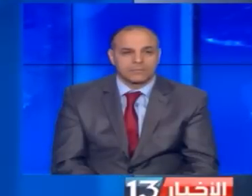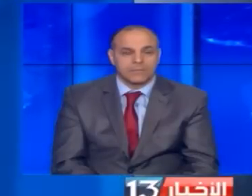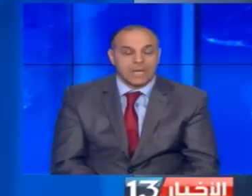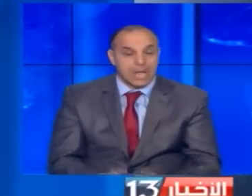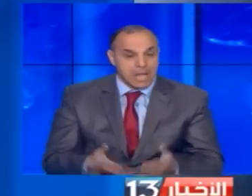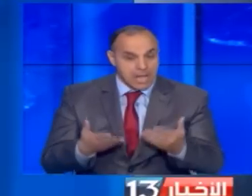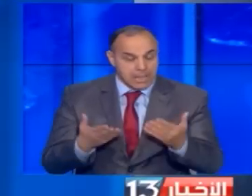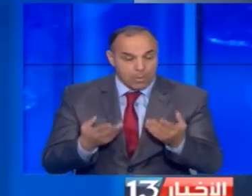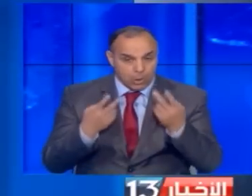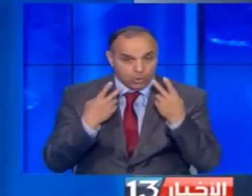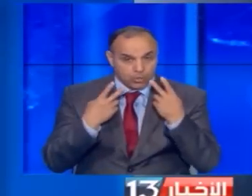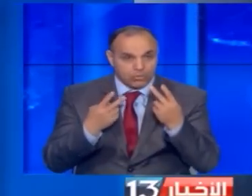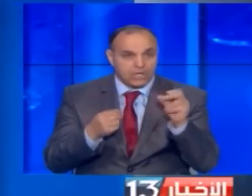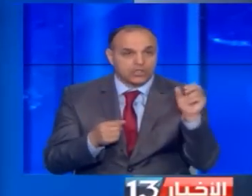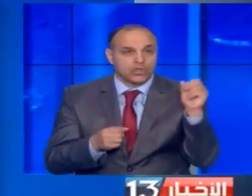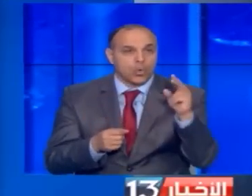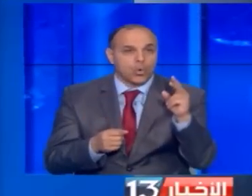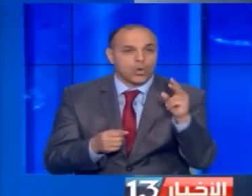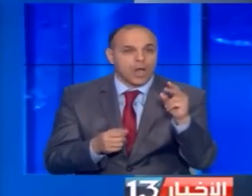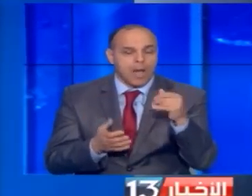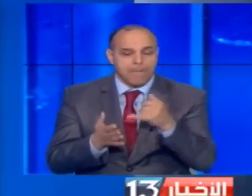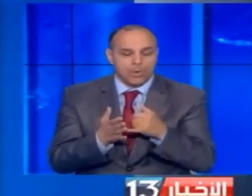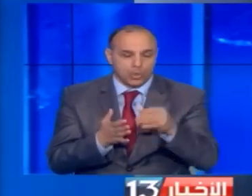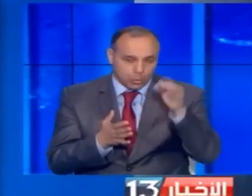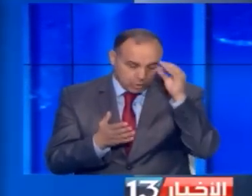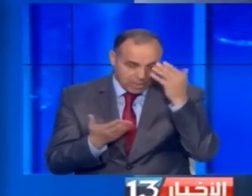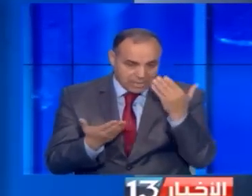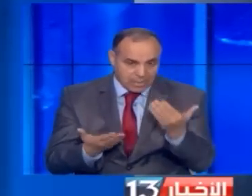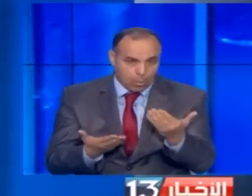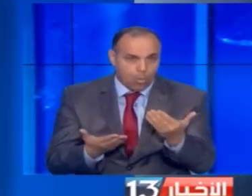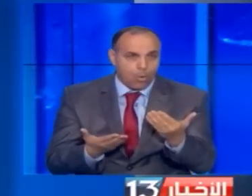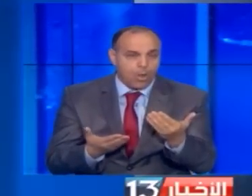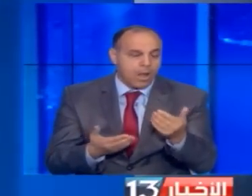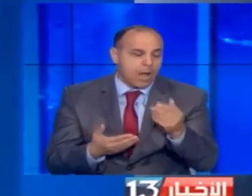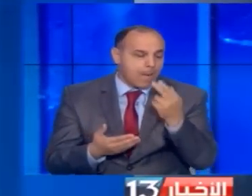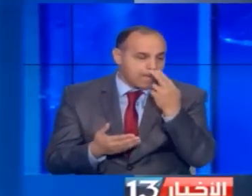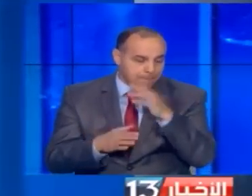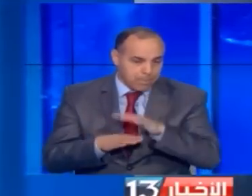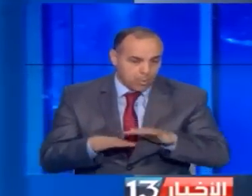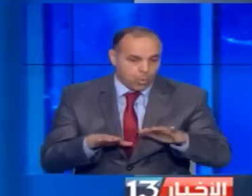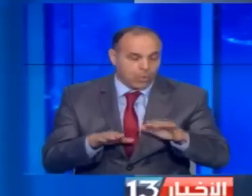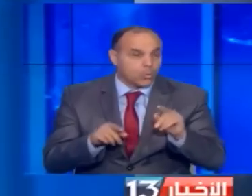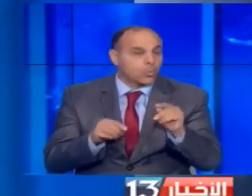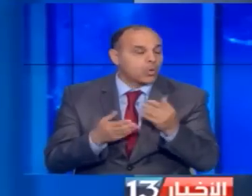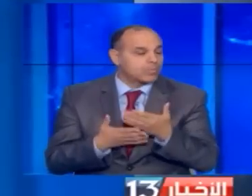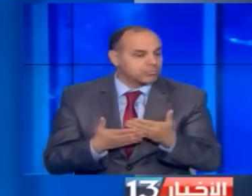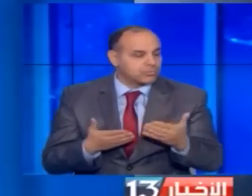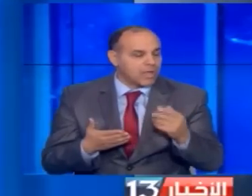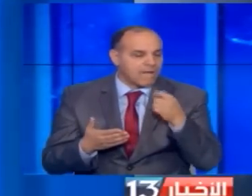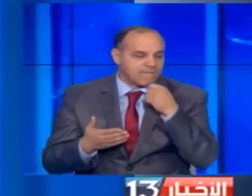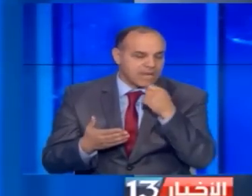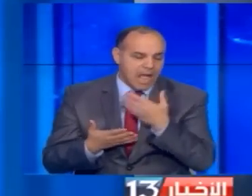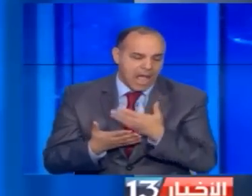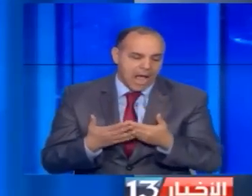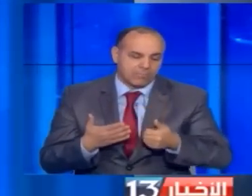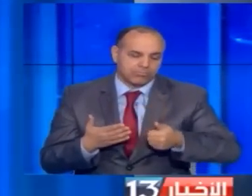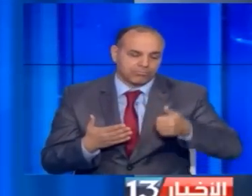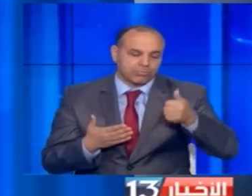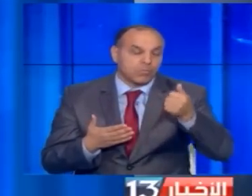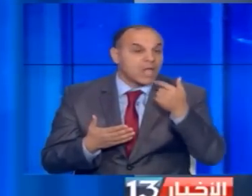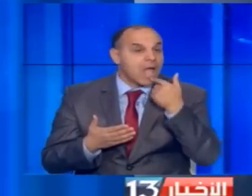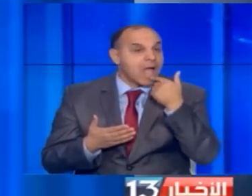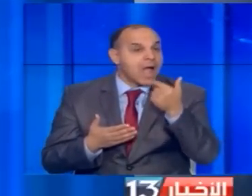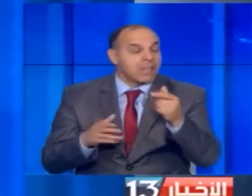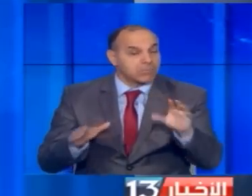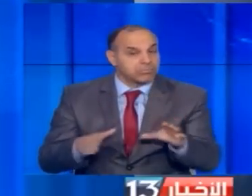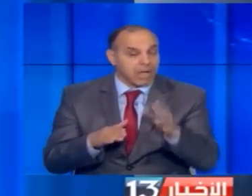نأخذكم الآن مشاهدينا في جولة بين مدن تونس، نبدأها مع بالأمن بلادي تحلى وبالفن أحلى وأحلى، وهي